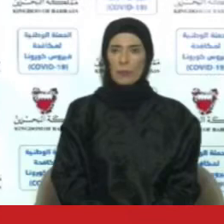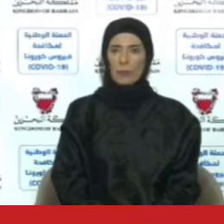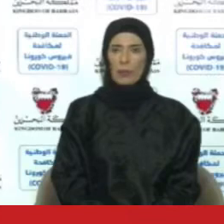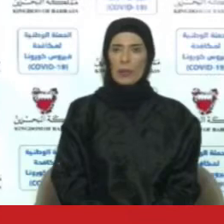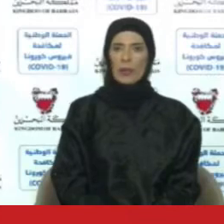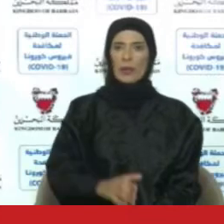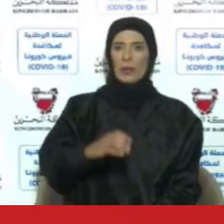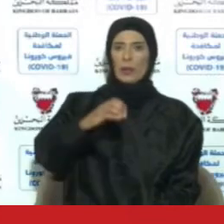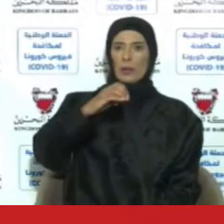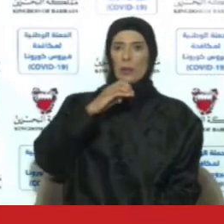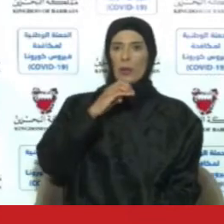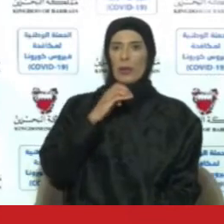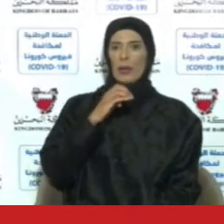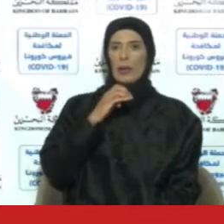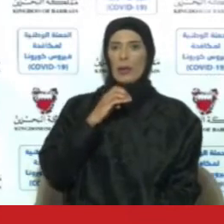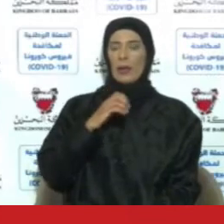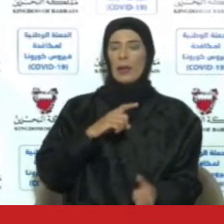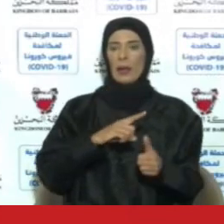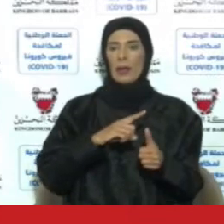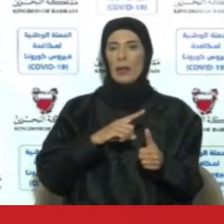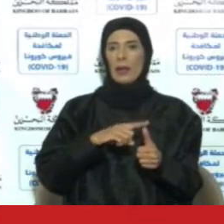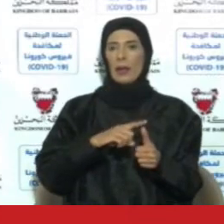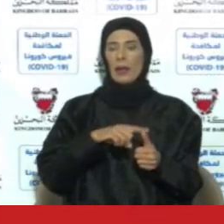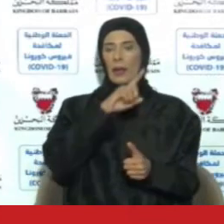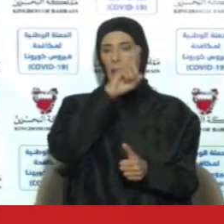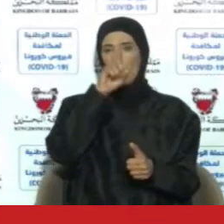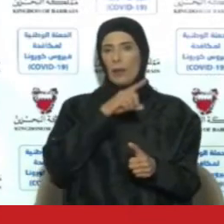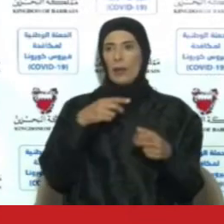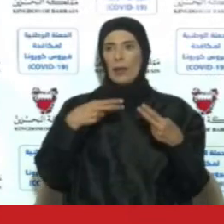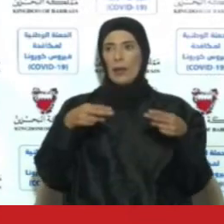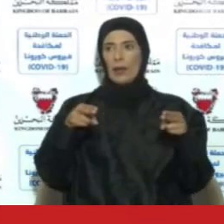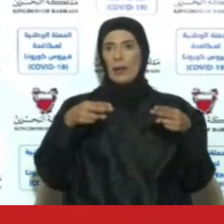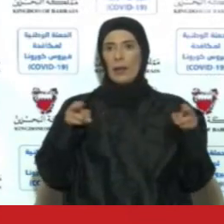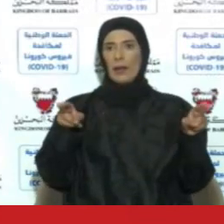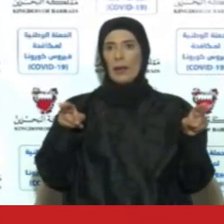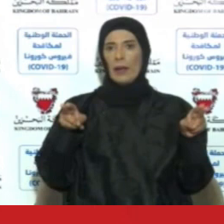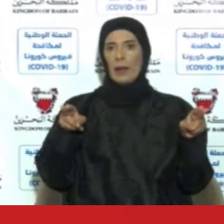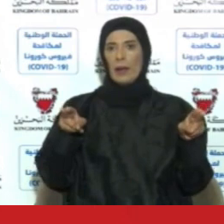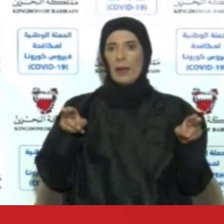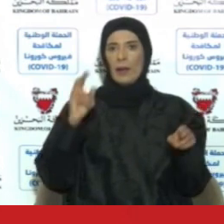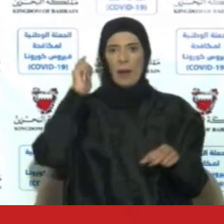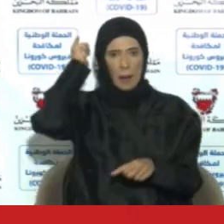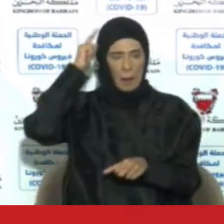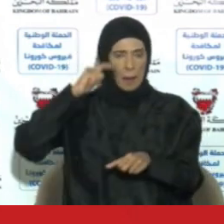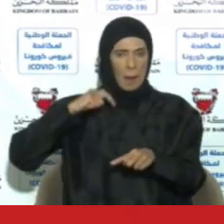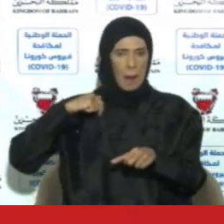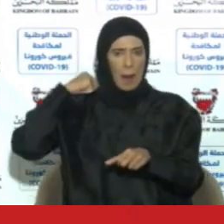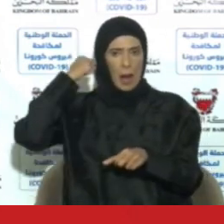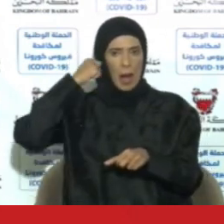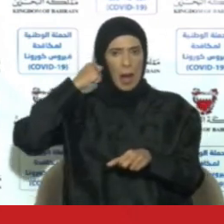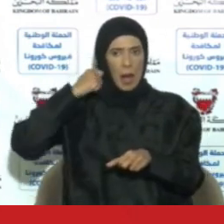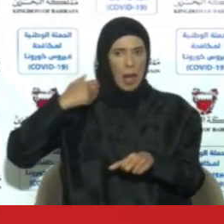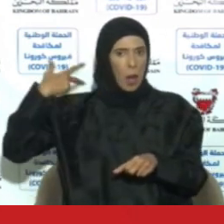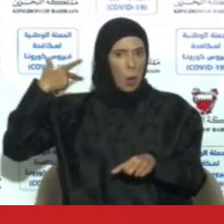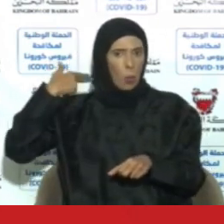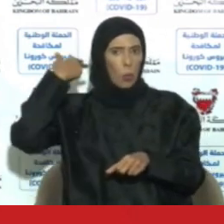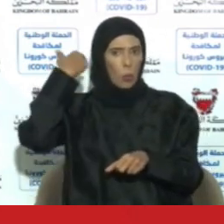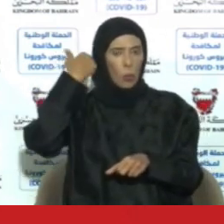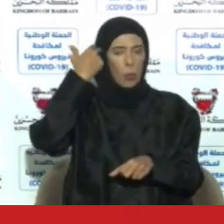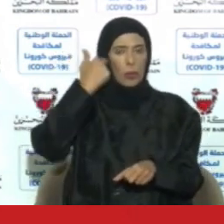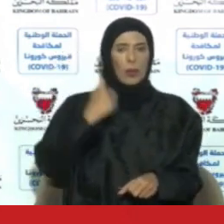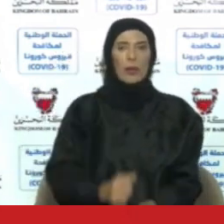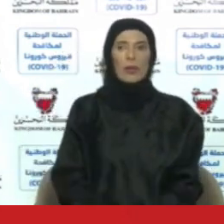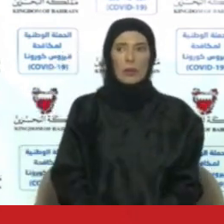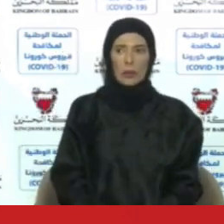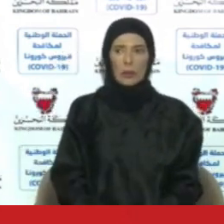الإجابة على السؤالين. السؤال الأول كان بهل ستفتح محلات الحلاقة والصالونات ومحلات التجميل والسباب؟